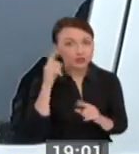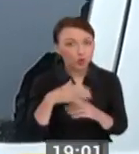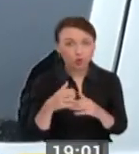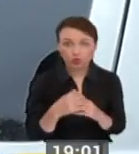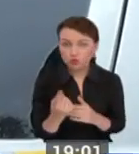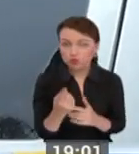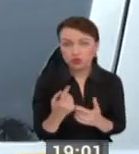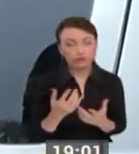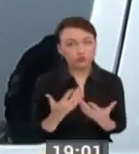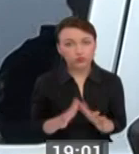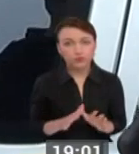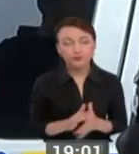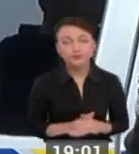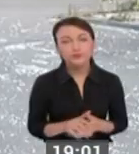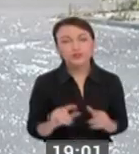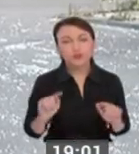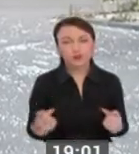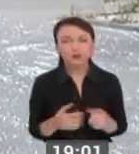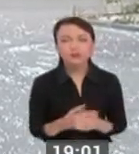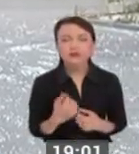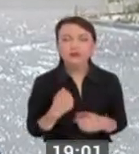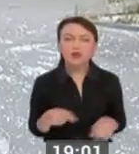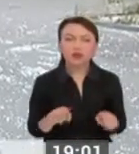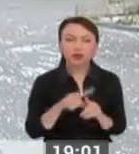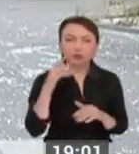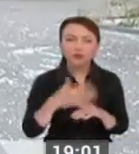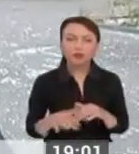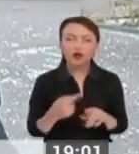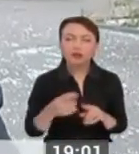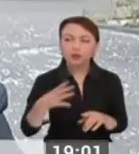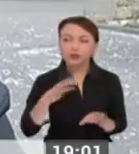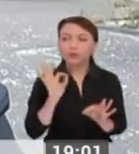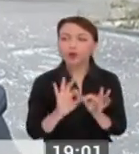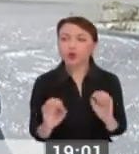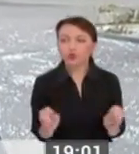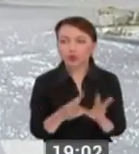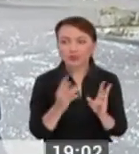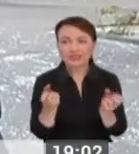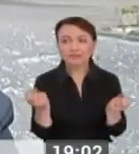кішки. Вот. Ну, его задержали. Я так понимаю, что это был поджог, и